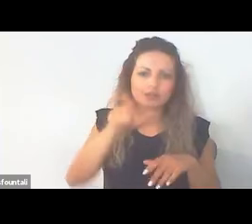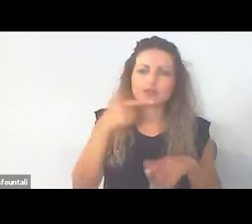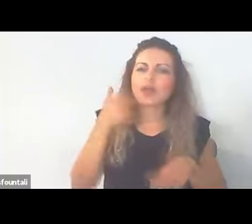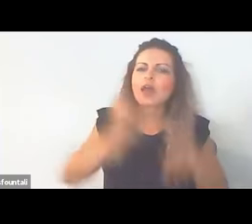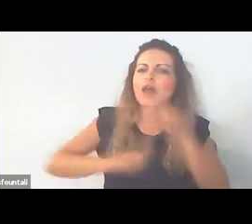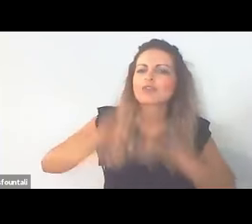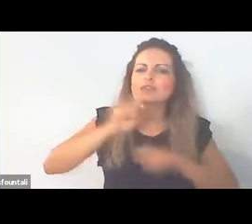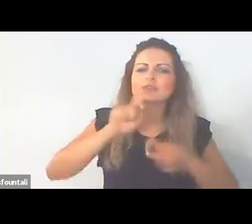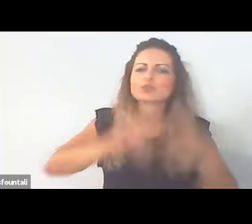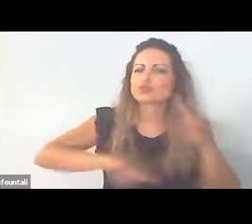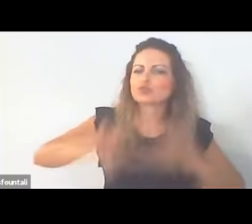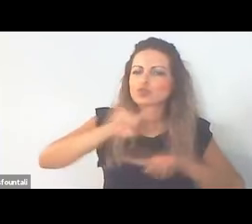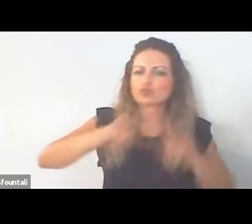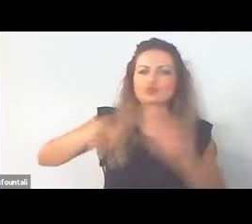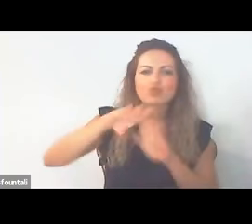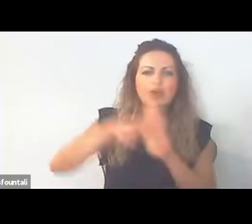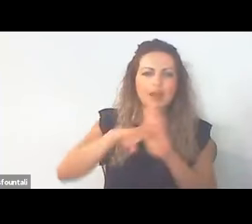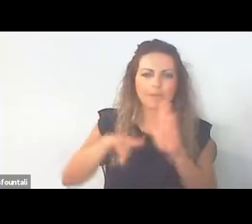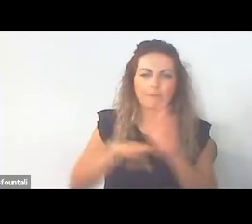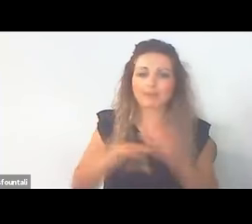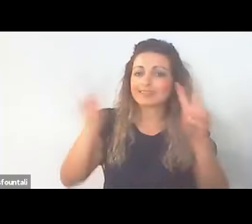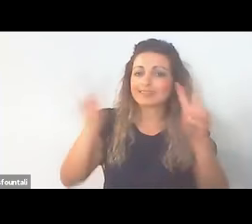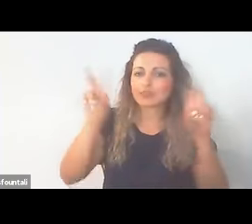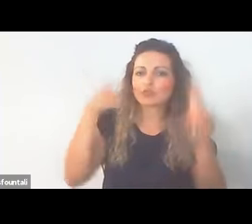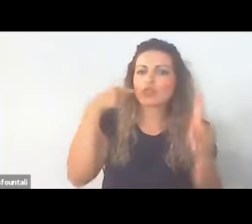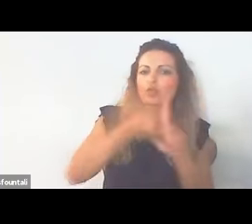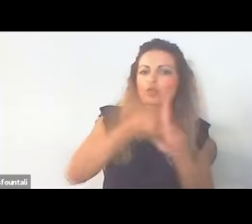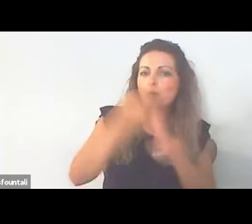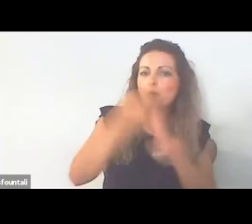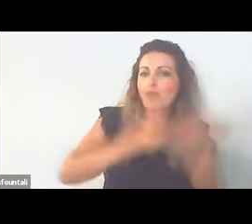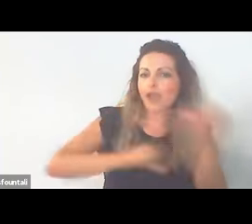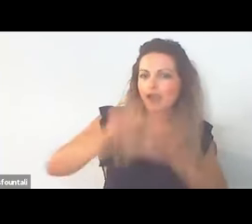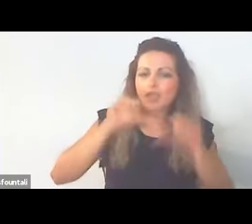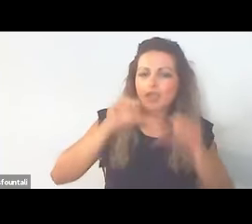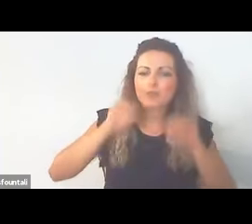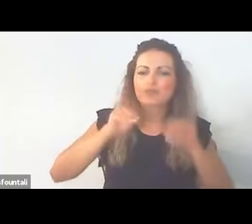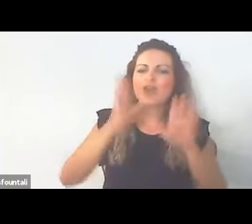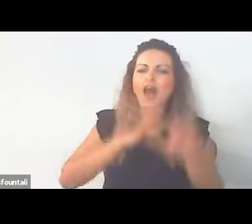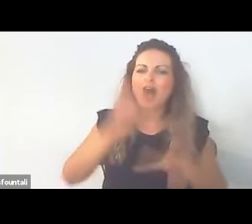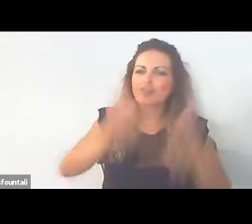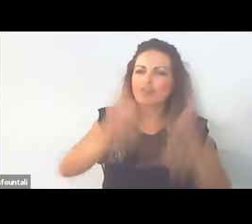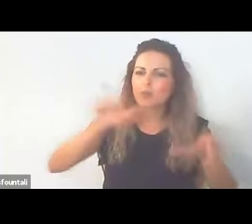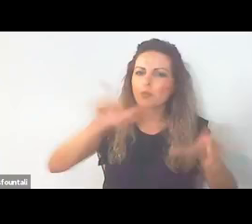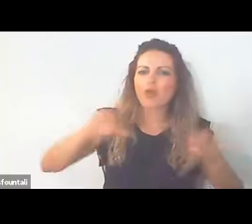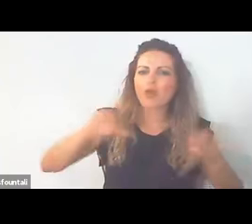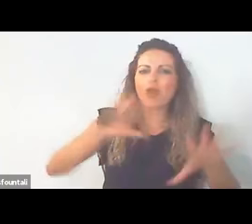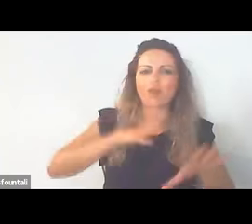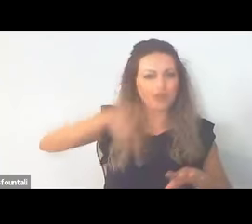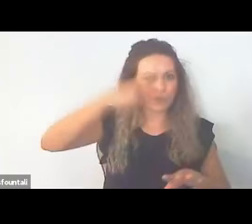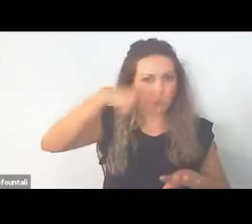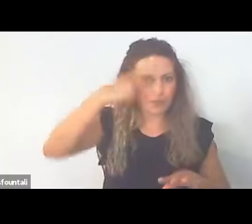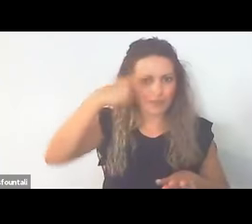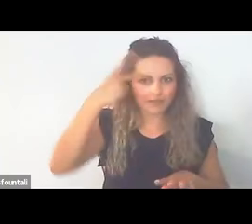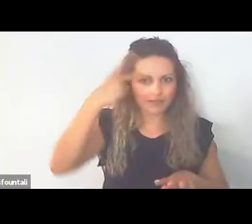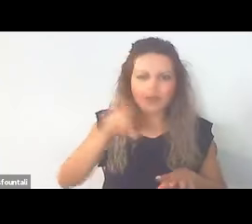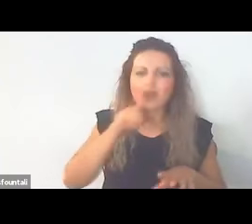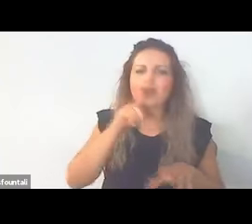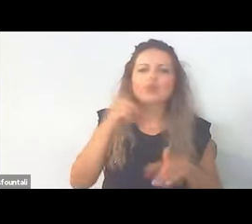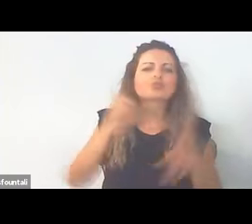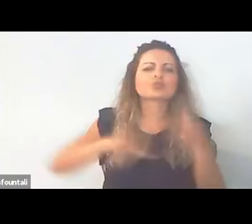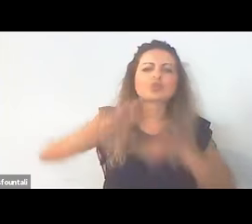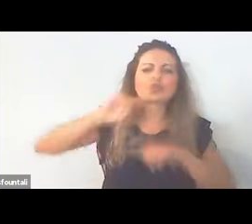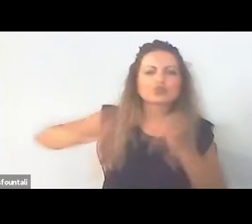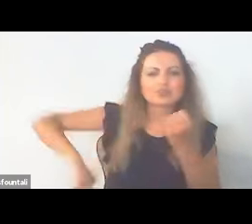«Διεκδικούμε την αλλαγή, επιμόρφωση στη συνηγορία για τα ανθρώπινα δικαιώματα», το οποίο με τη σειρά του πραγματοποιείται στο πλαίσιο του Active Citizens Fund,